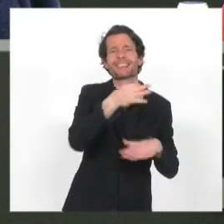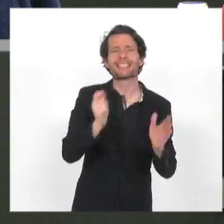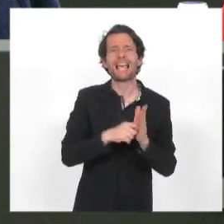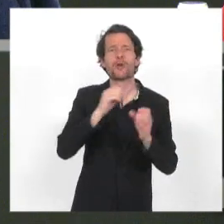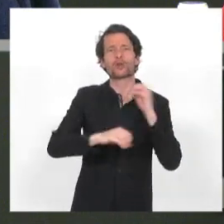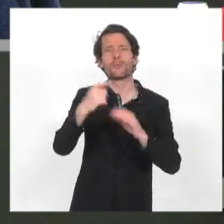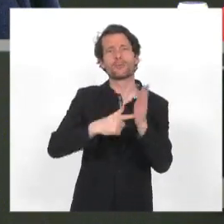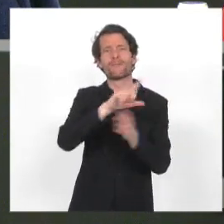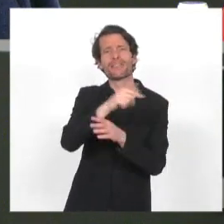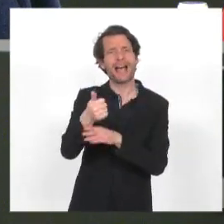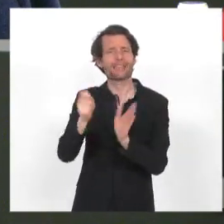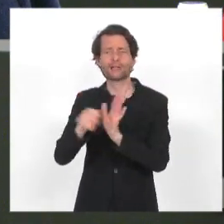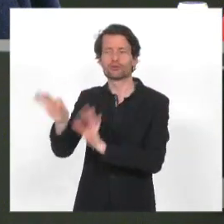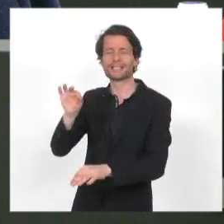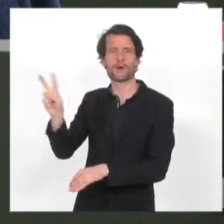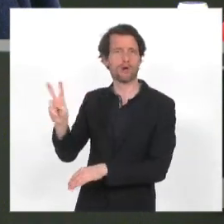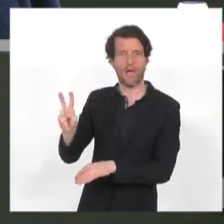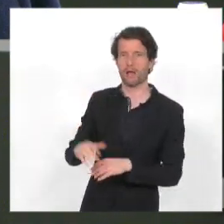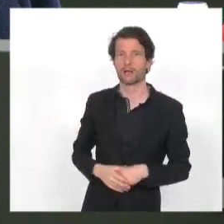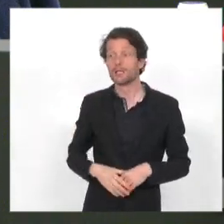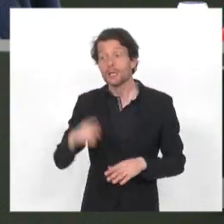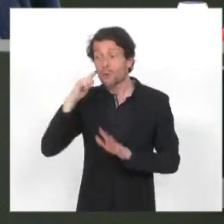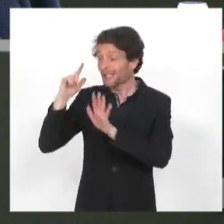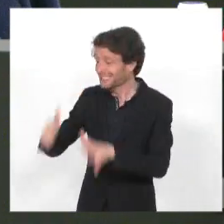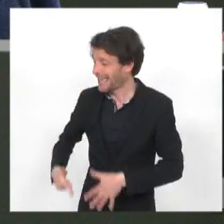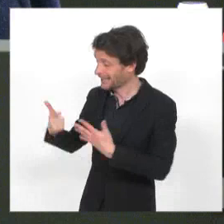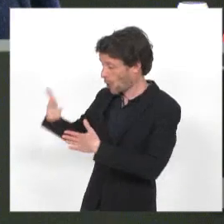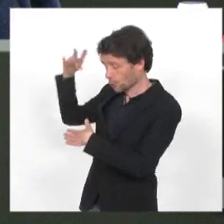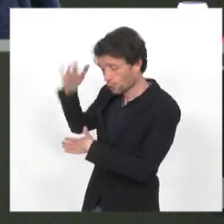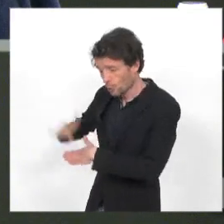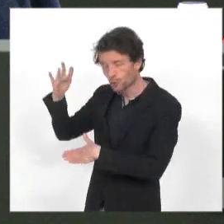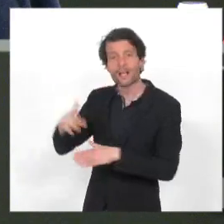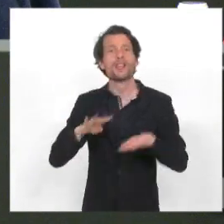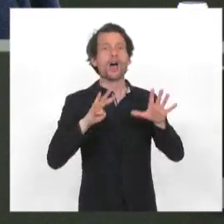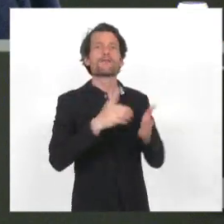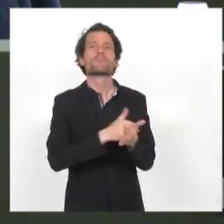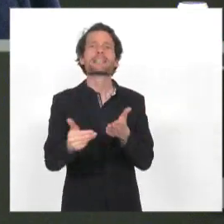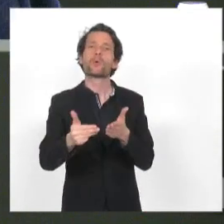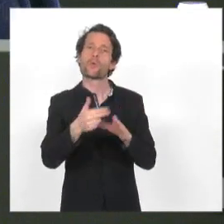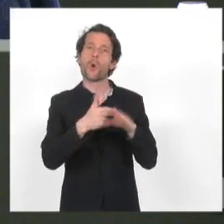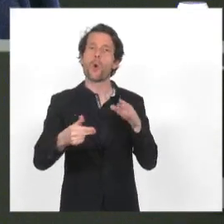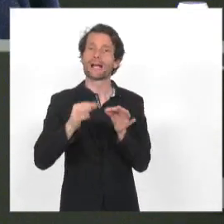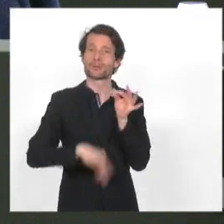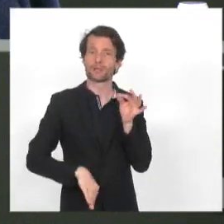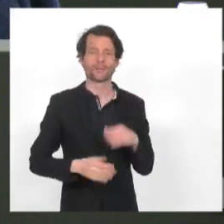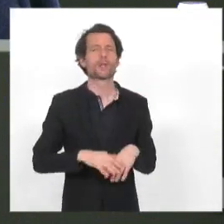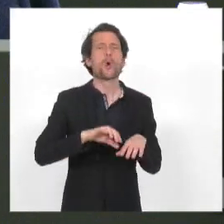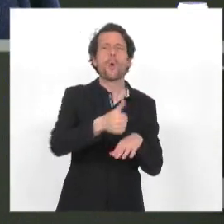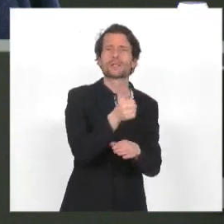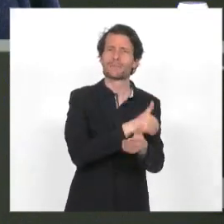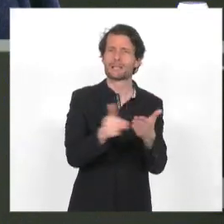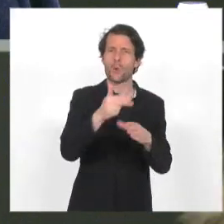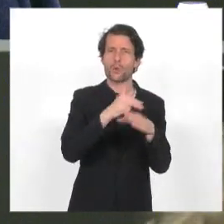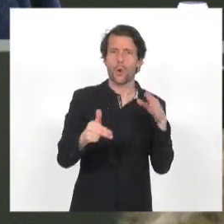choix de la CSP. Sur les 7 ans de concession qui venaient de passer, 9 millions d'euros de résultats et 11 millions de frais de siège